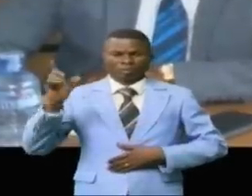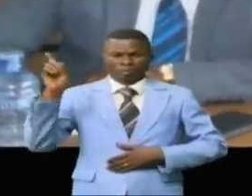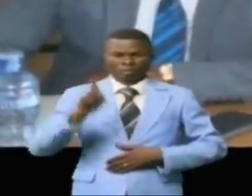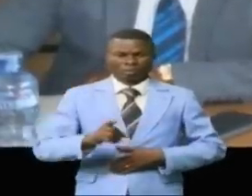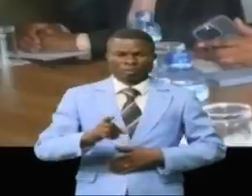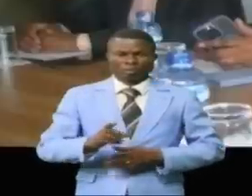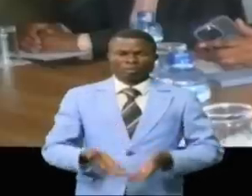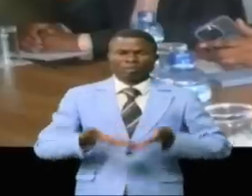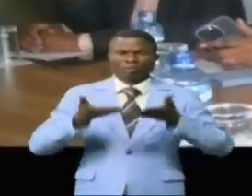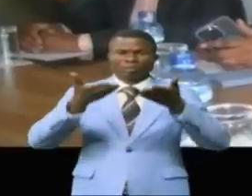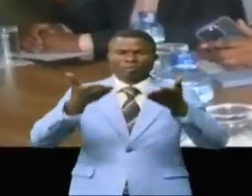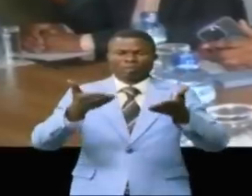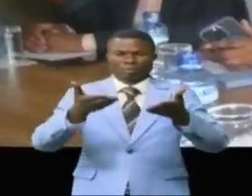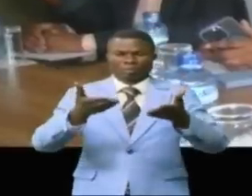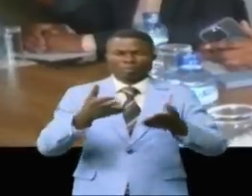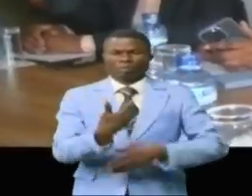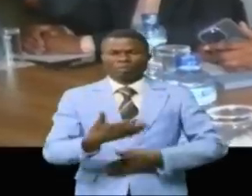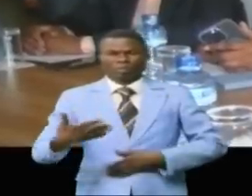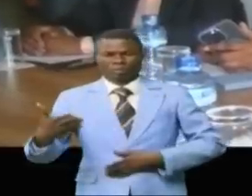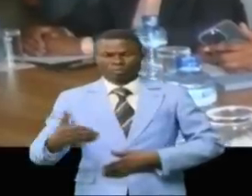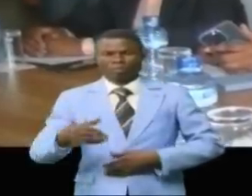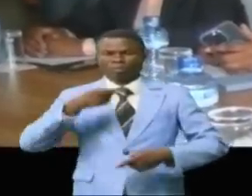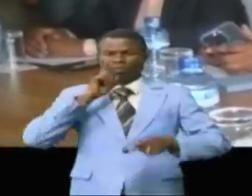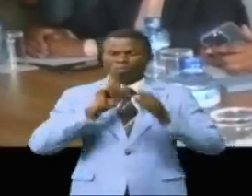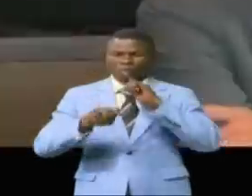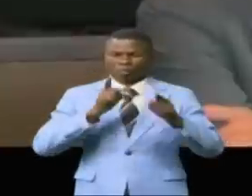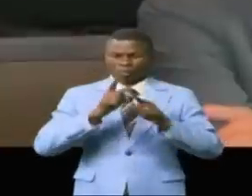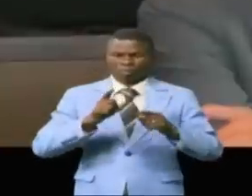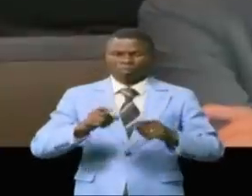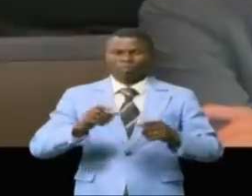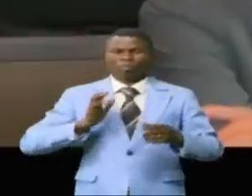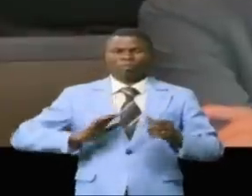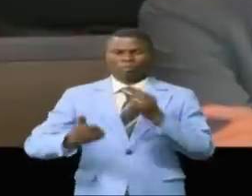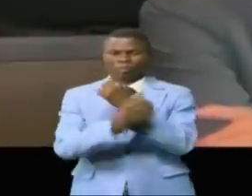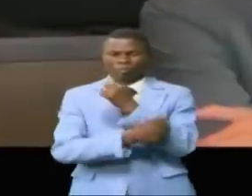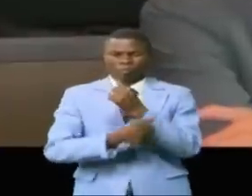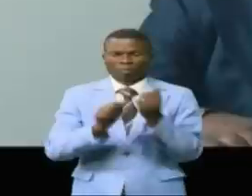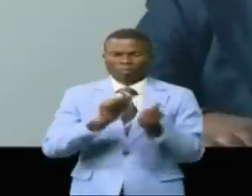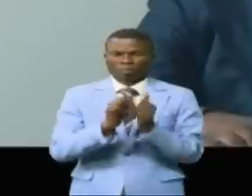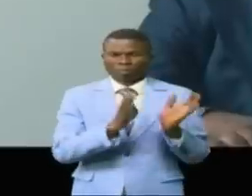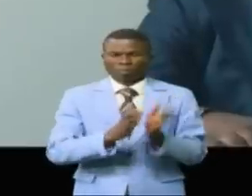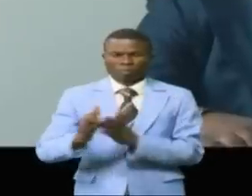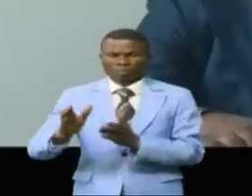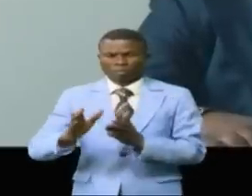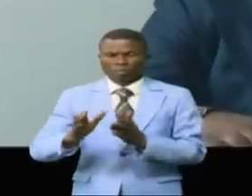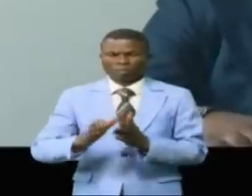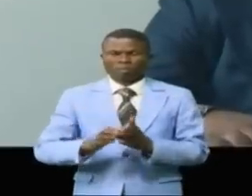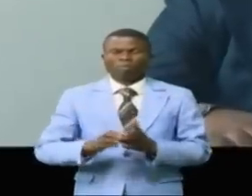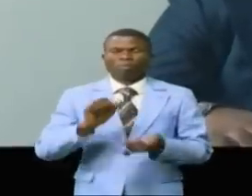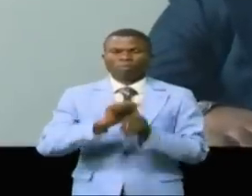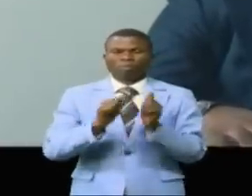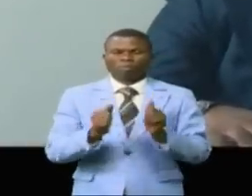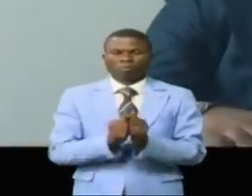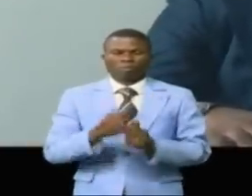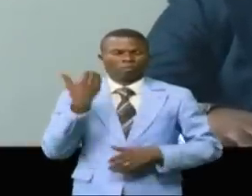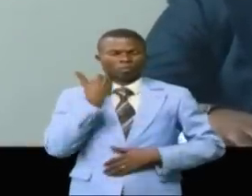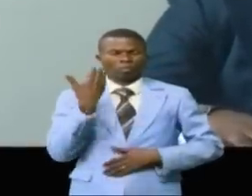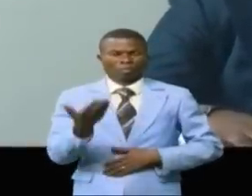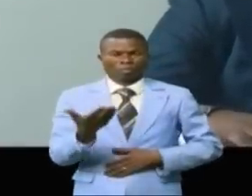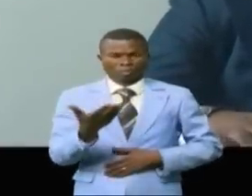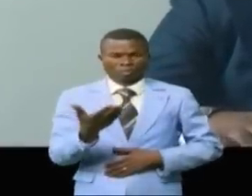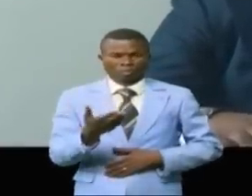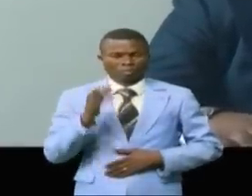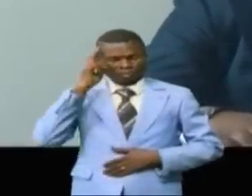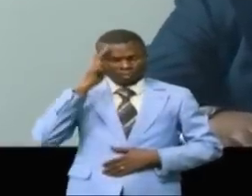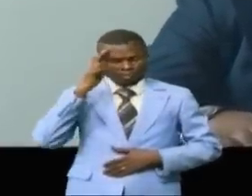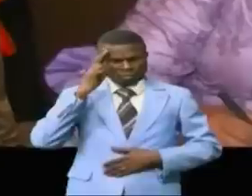formuler les propositions et éléments des négociations de la RDC au processus d'élaboration du traitement sur les pandémies. Leurs